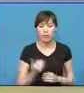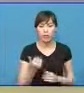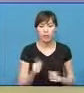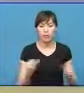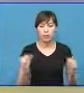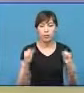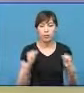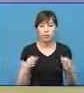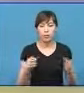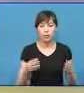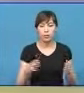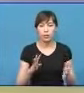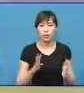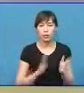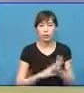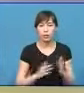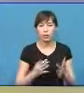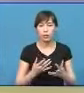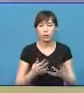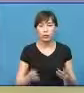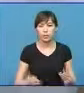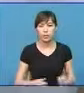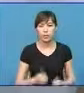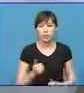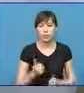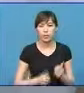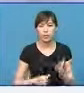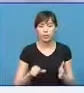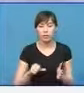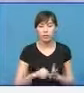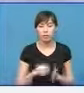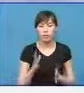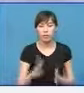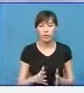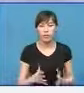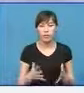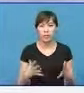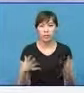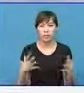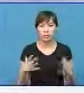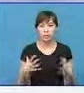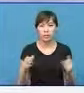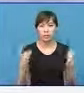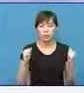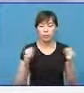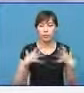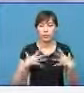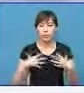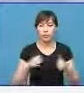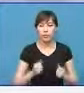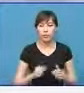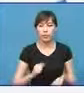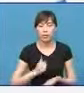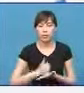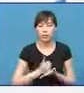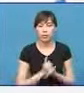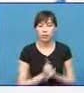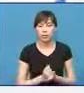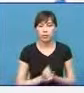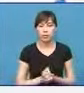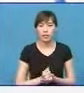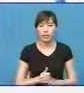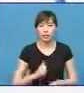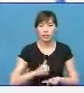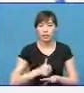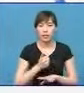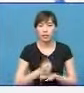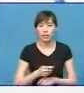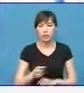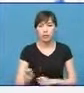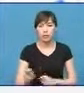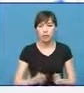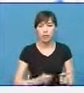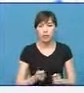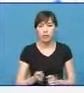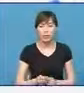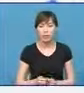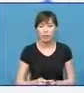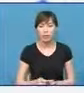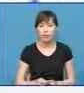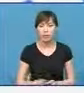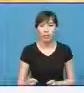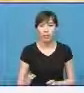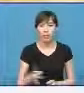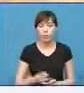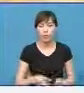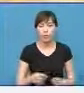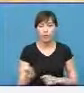9 түрінен бақ сынайды. Спорт денсаулық кепіл екенін ескерген Шымкент қаласы әкімінің аппараты аудан әкімдіктерімен құрылымдық